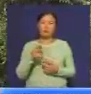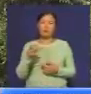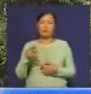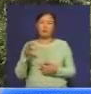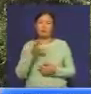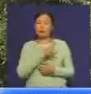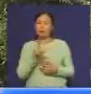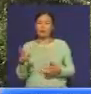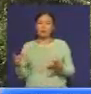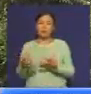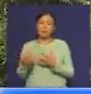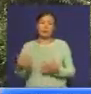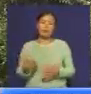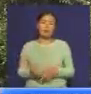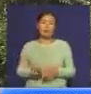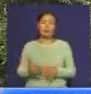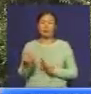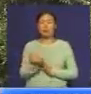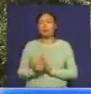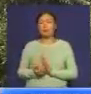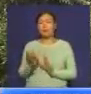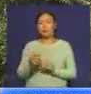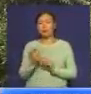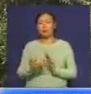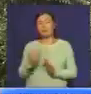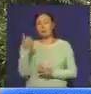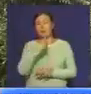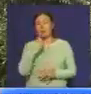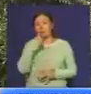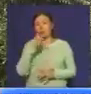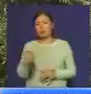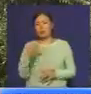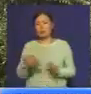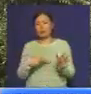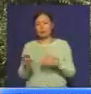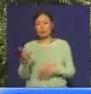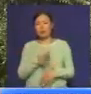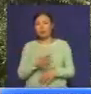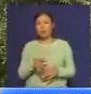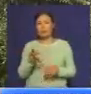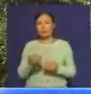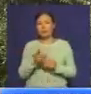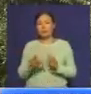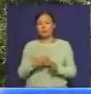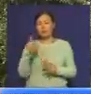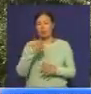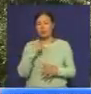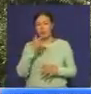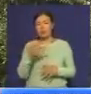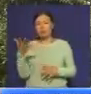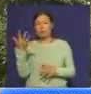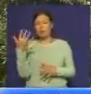Corporation мекемесі бойынша бұл бағдарламаны 2017 жылдың 90 айынан бастадық. 2017 жылда